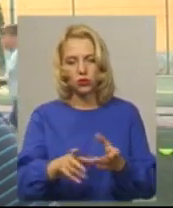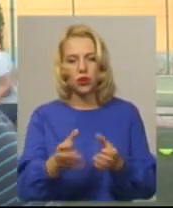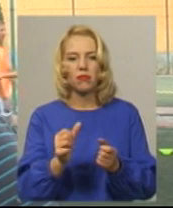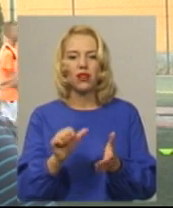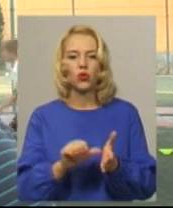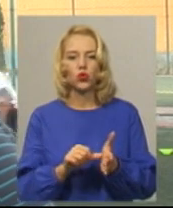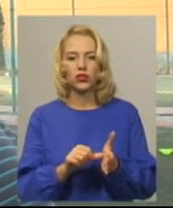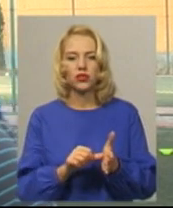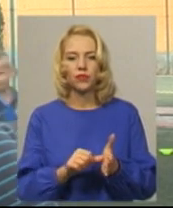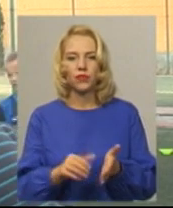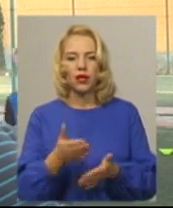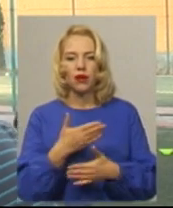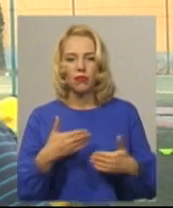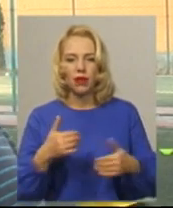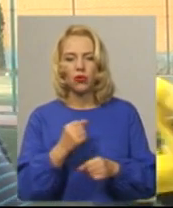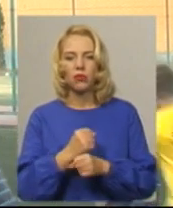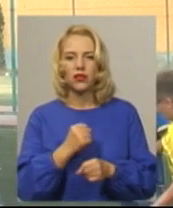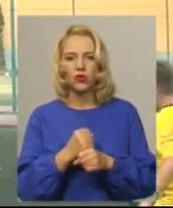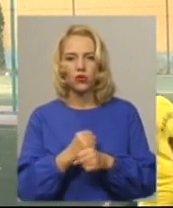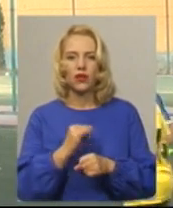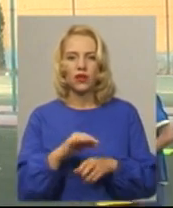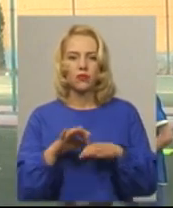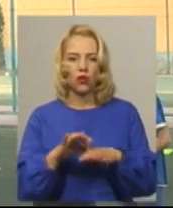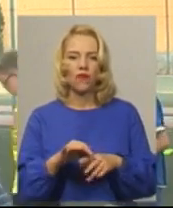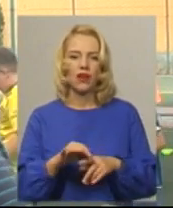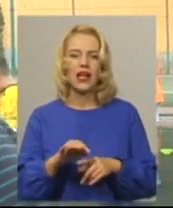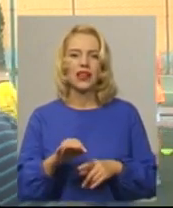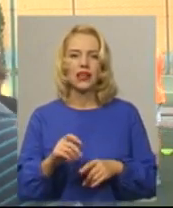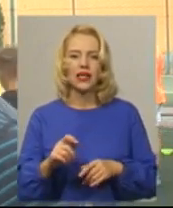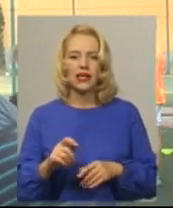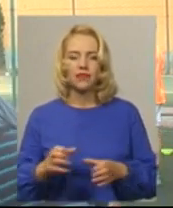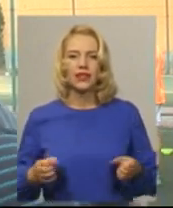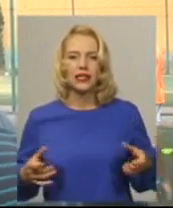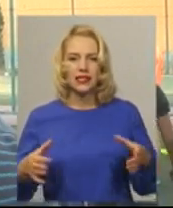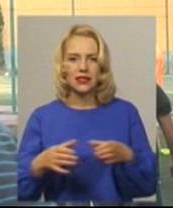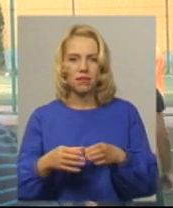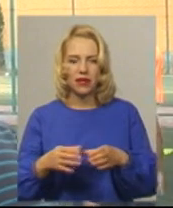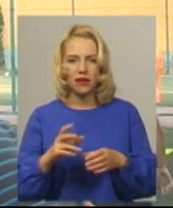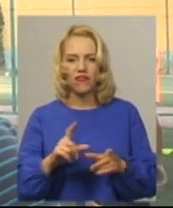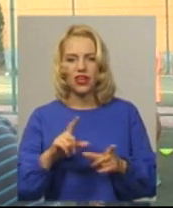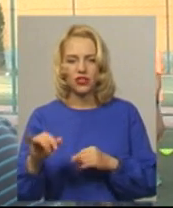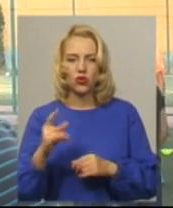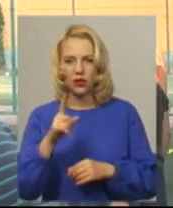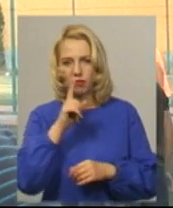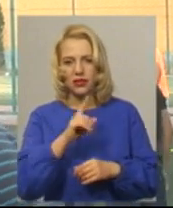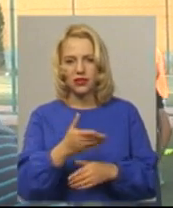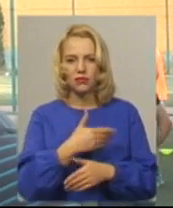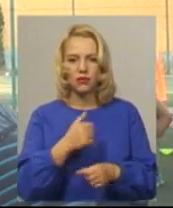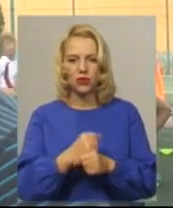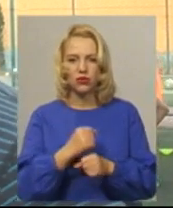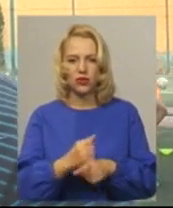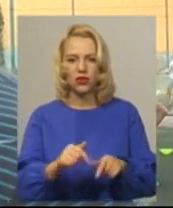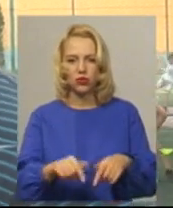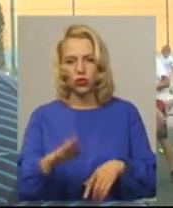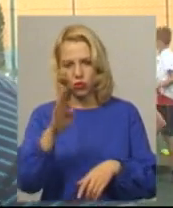участь. Ми попрацювали, провели збір виїзний ще один. І цілий місяць ми працювали тут, і в хлопців